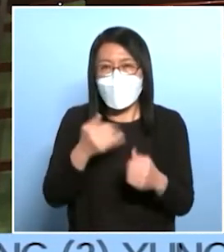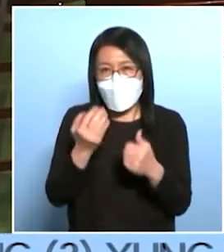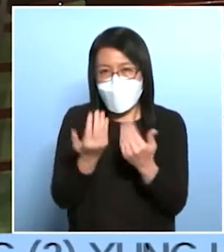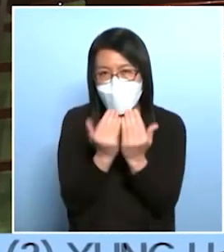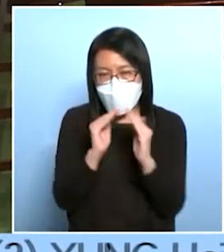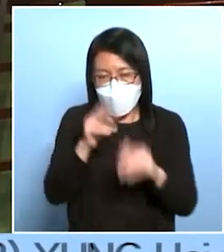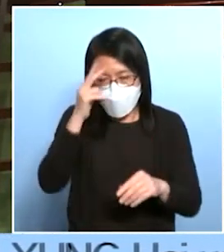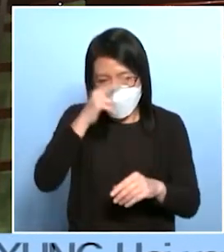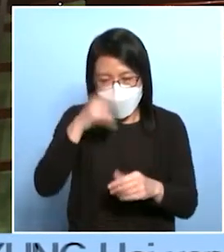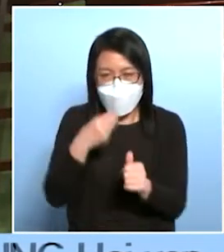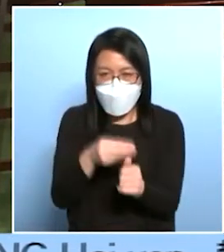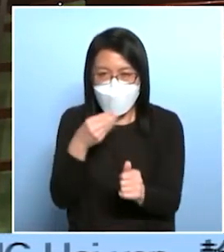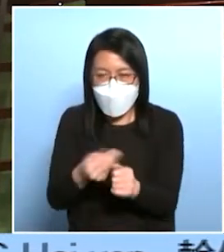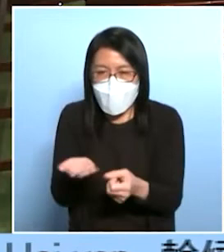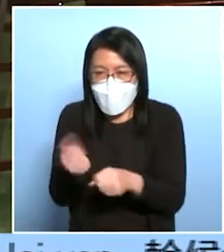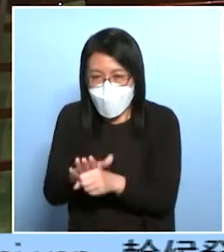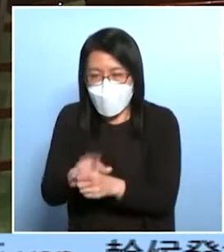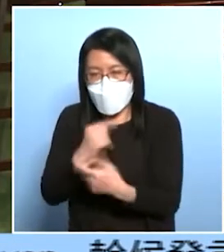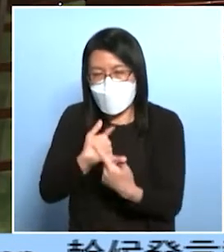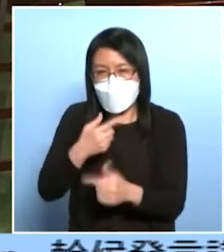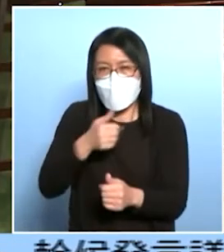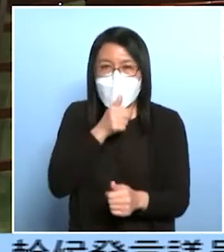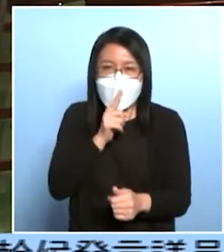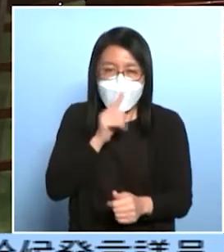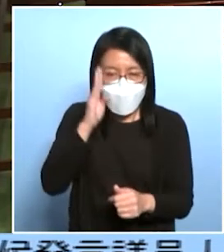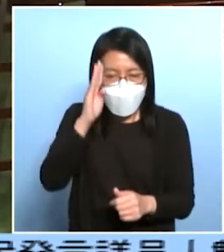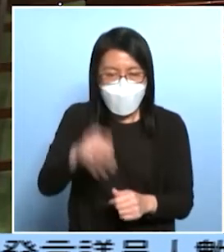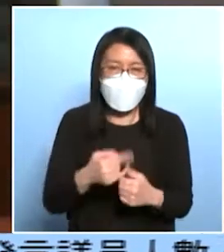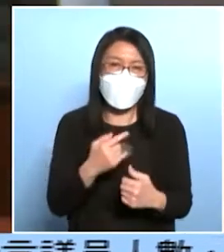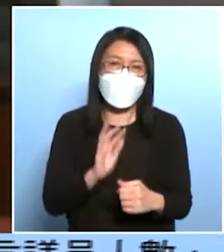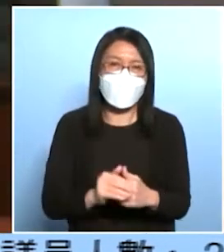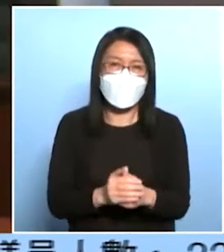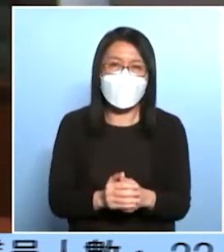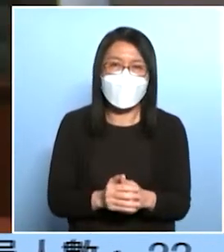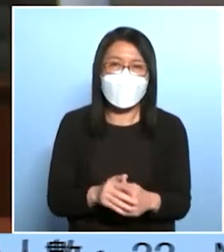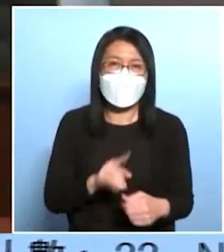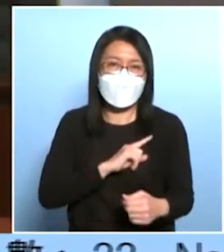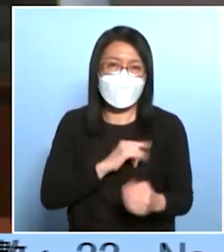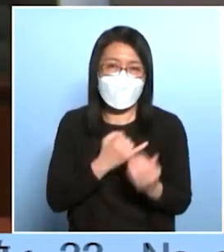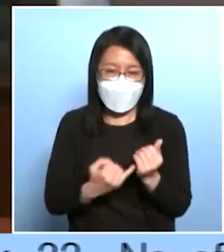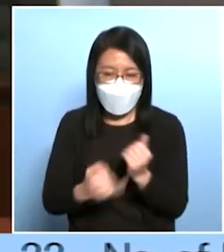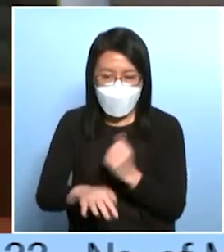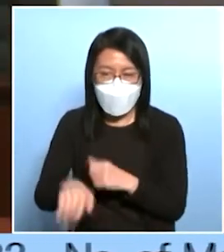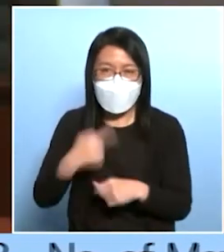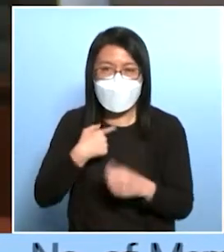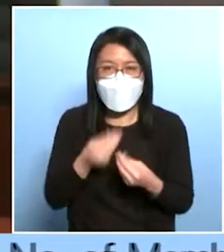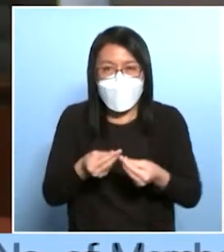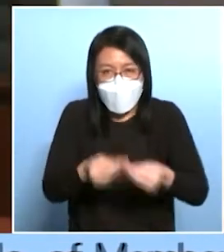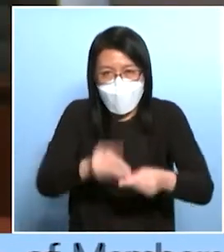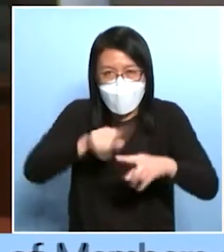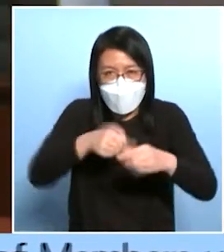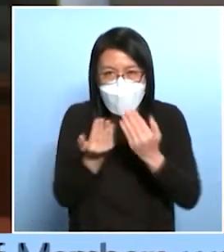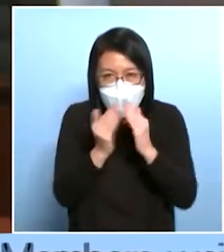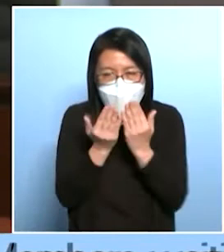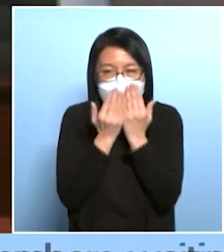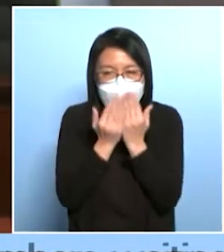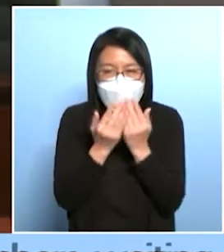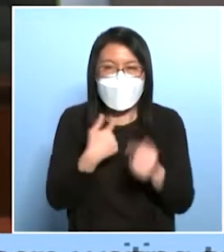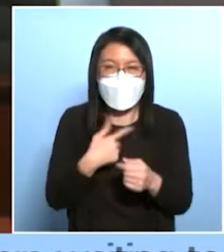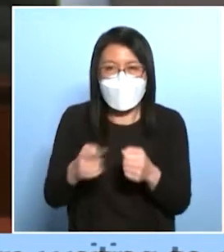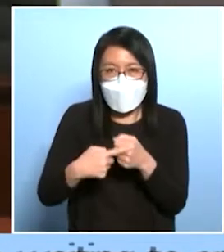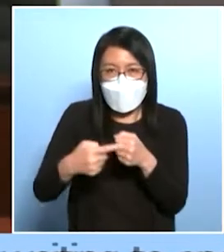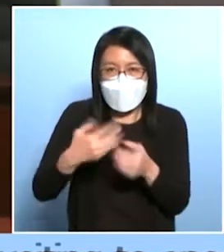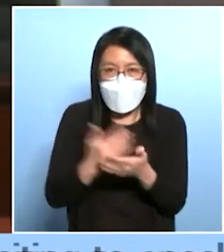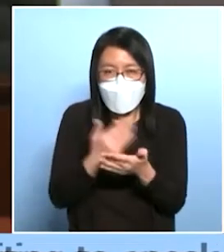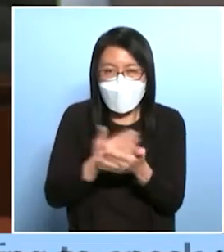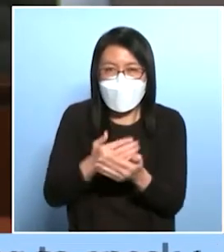每日就要補習，父母咧日日都係期盼咧佢哋咧將自己嘅仔女能夠送入大學。就算咧第一次考試考